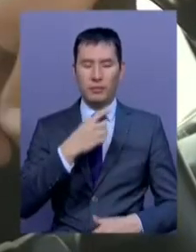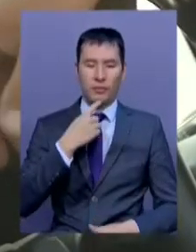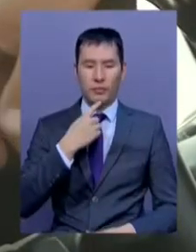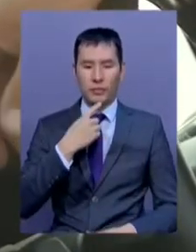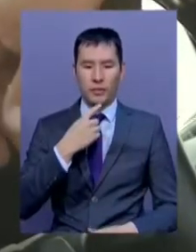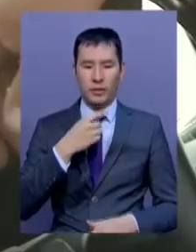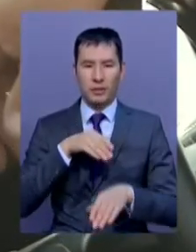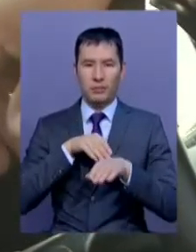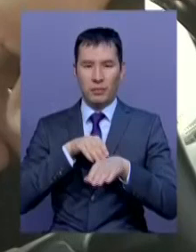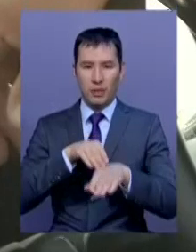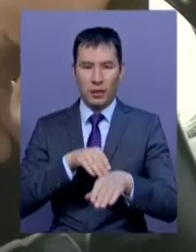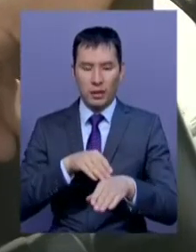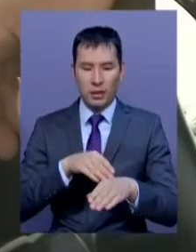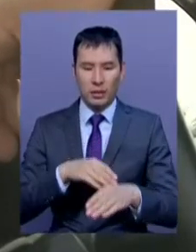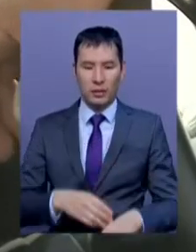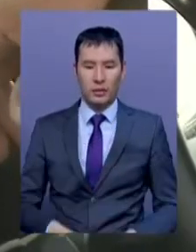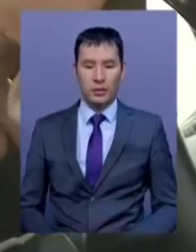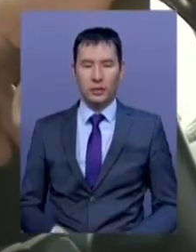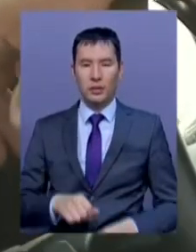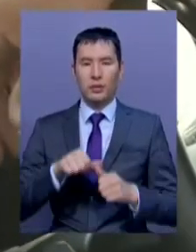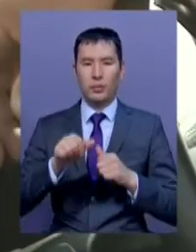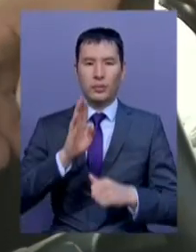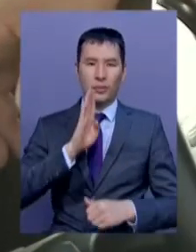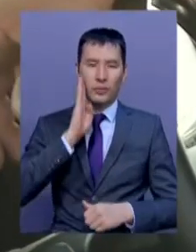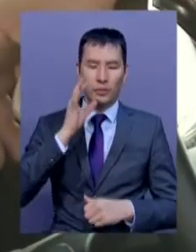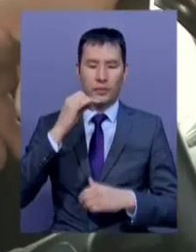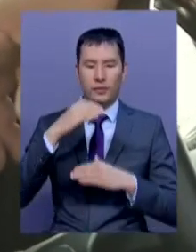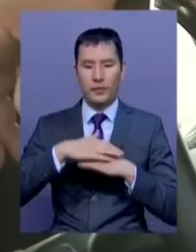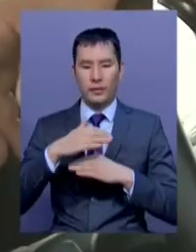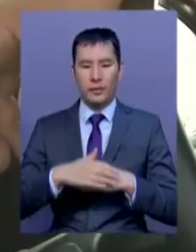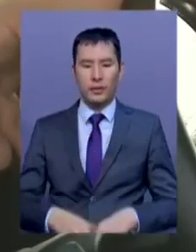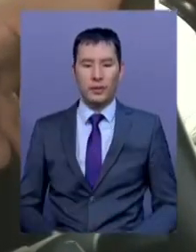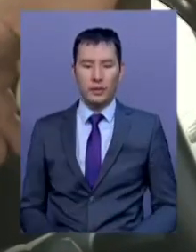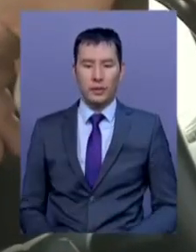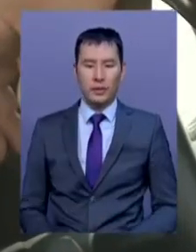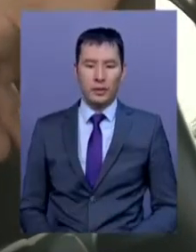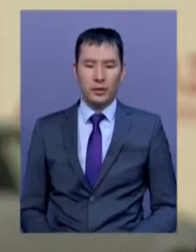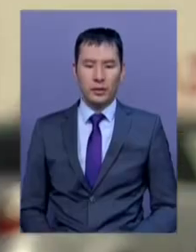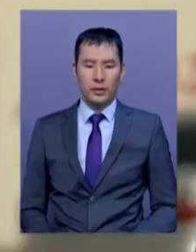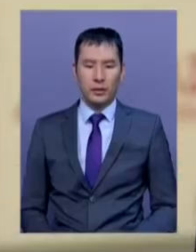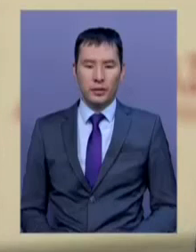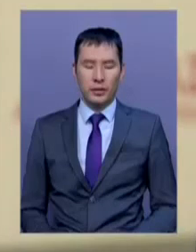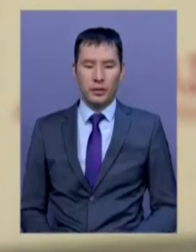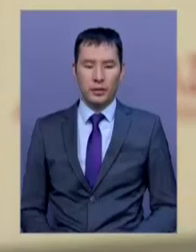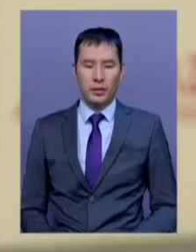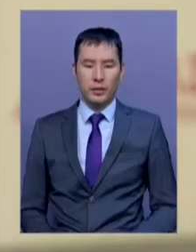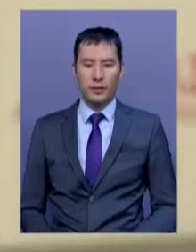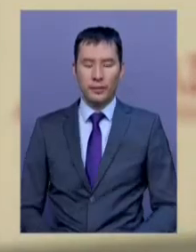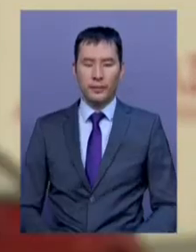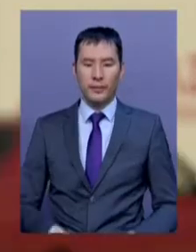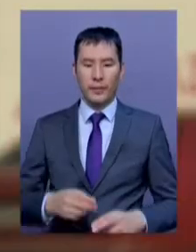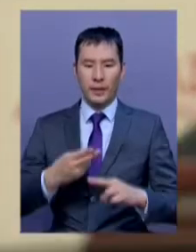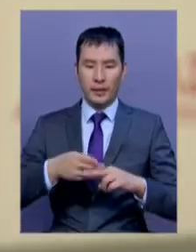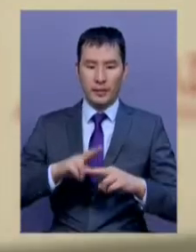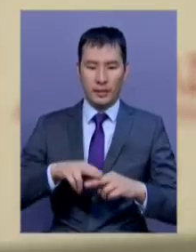біз. Особенно таңертең, кешкісін. Енді мына развязка деген кейін бәрі жақсы болады деп ойлаймын. Бұл жол айрықтың құрылысы